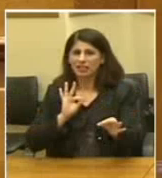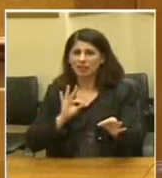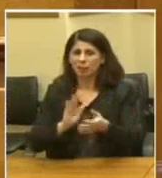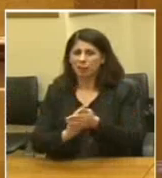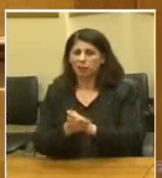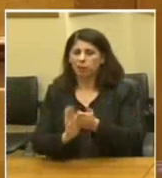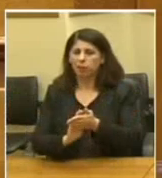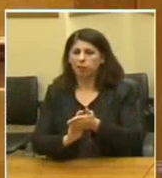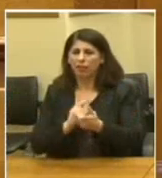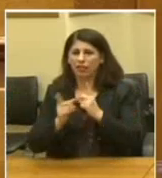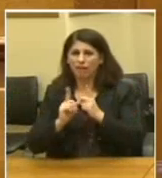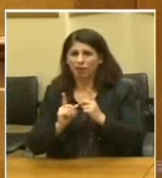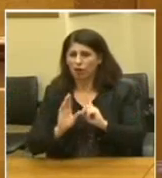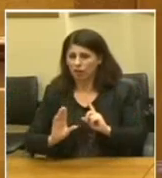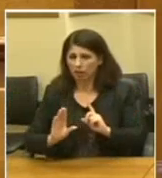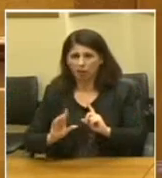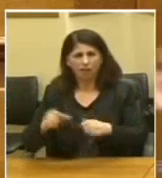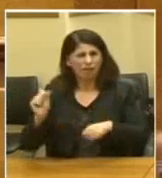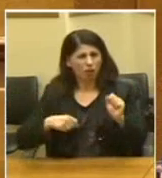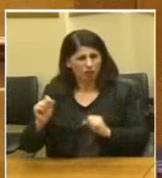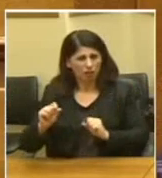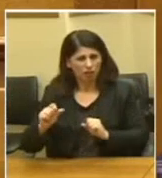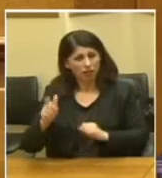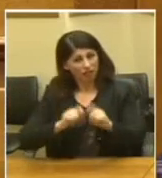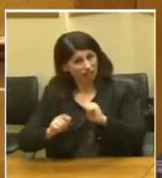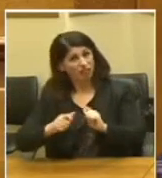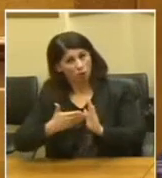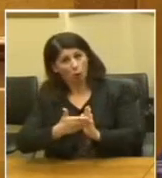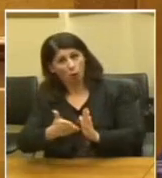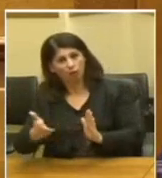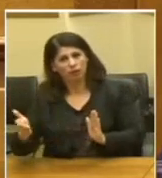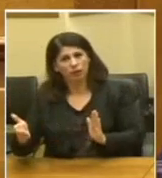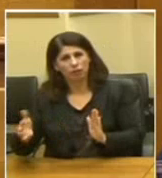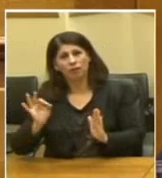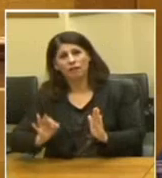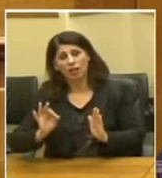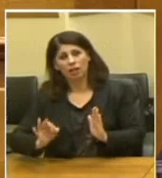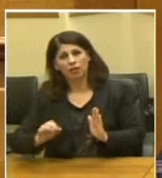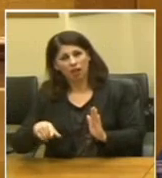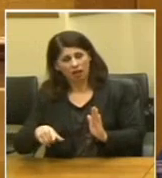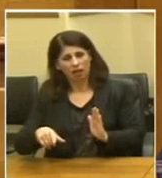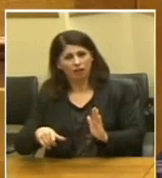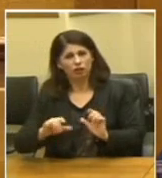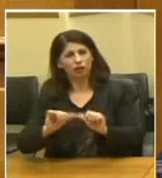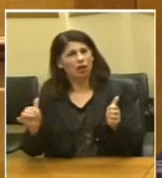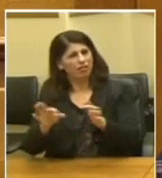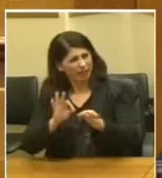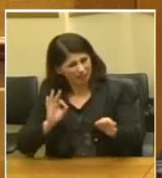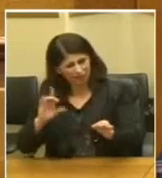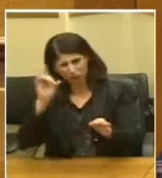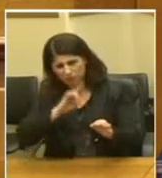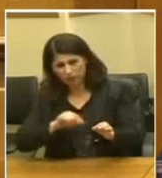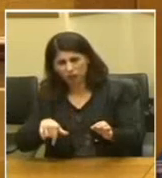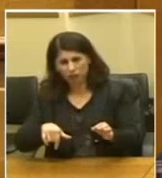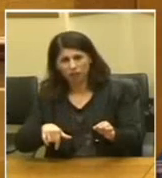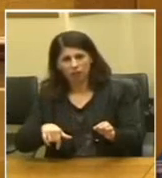ότι τα έχουν βρει και κοροϊδεύουνε, ότι είναι στημένα όλα αυτά. Και βεβαίως το στημένο διαζύγιο, το σικέ διαζύγιο, μετά έγινε από